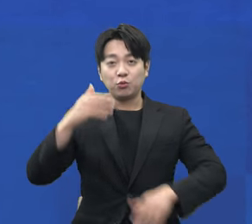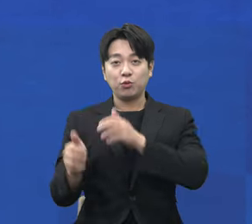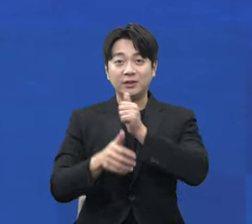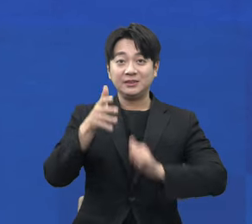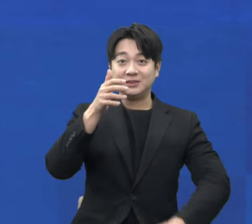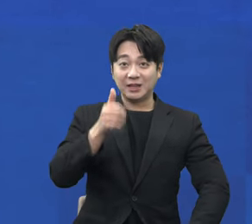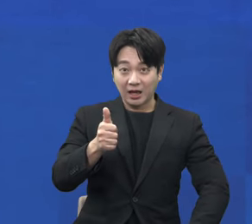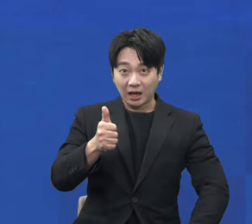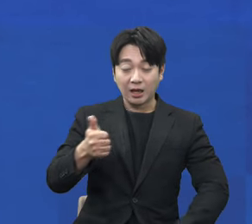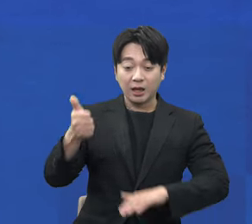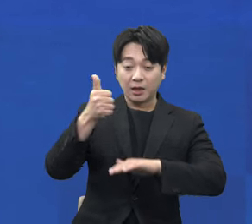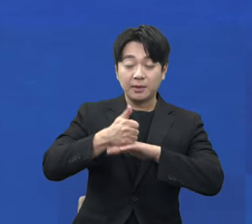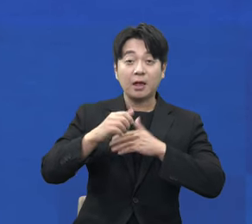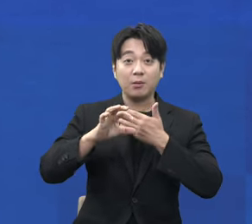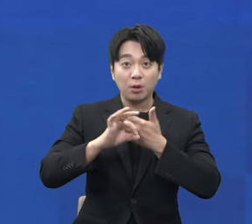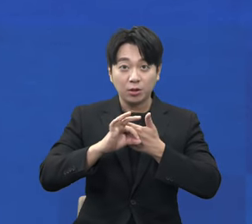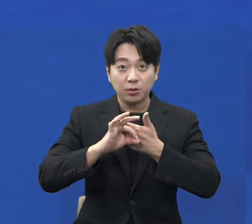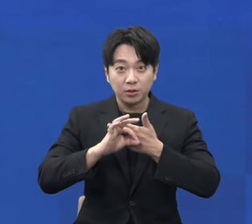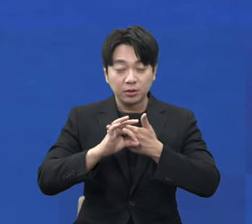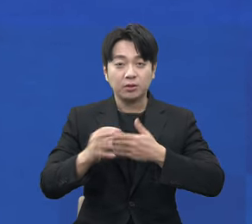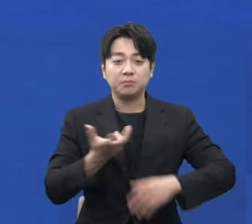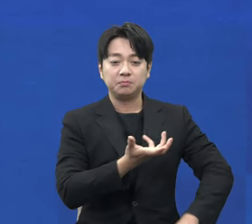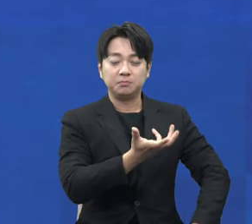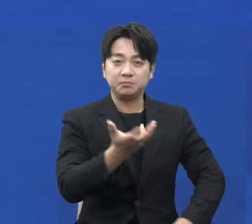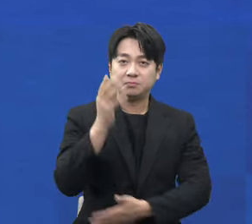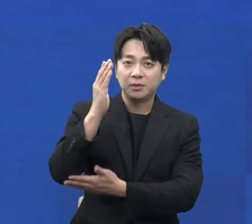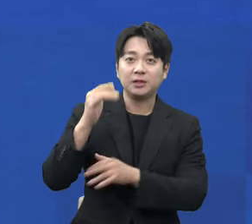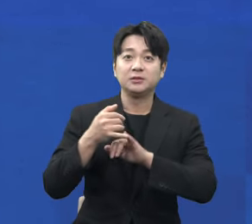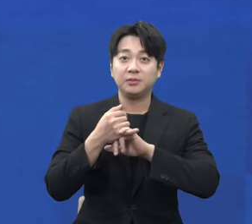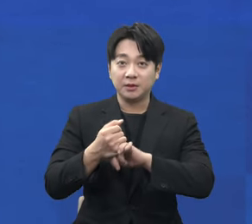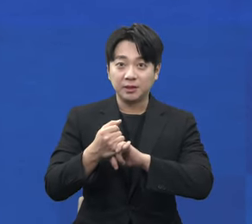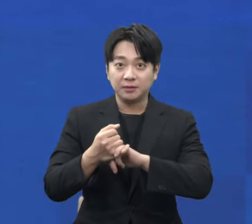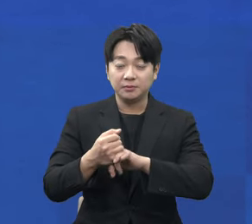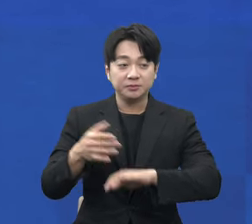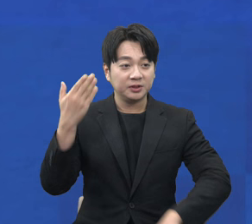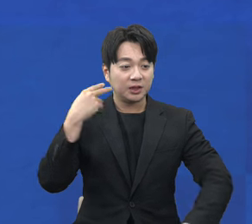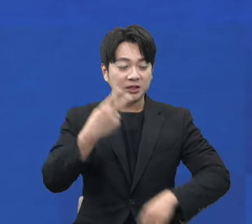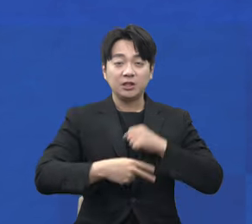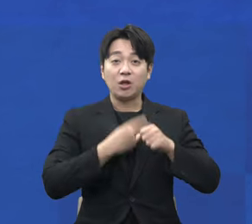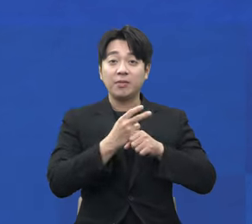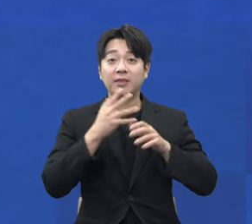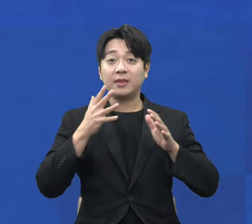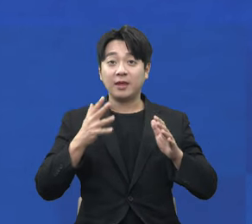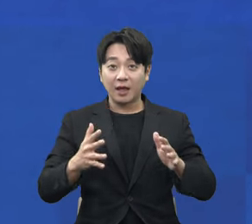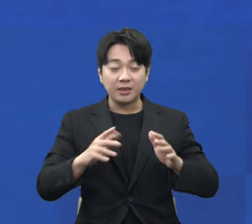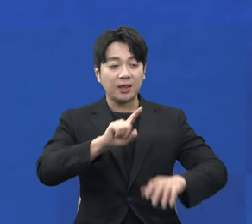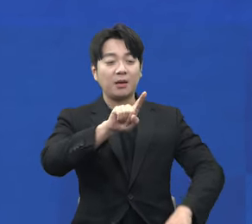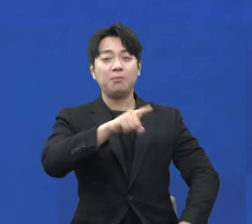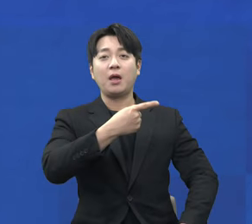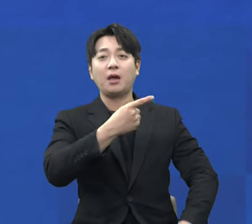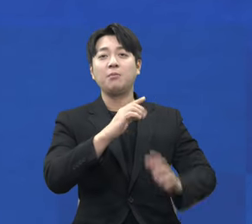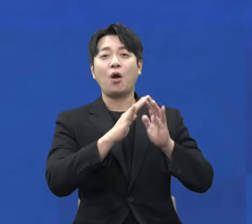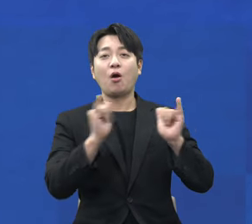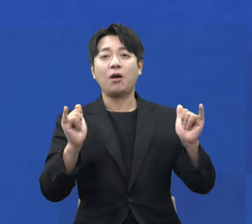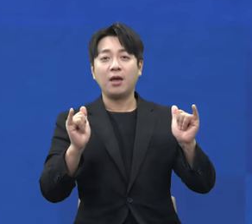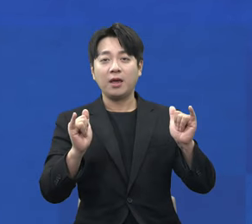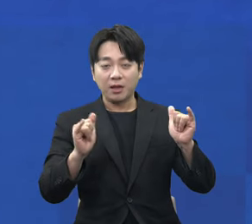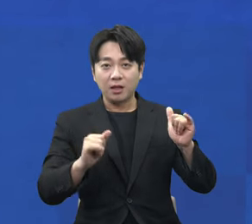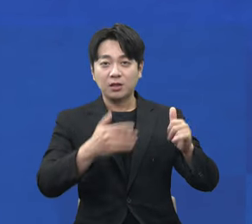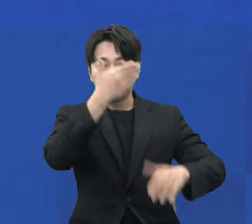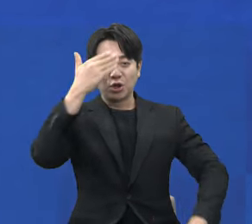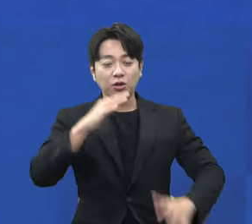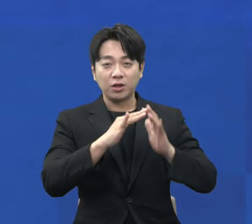대전을 개최할 예정입니다. 지난 2023년, 2024년 두 차례에 거쳐서 약 100여 명의 청년들의 목소리를